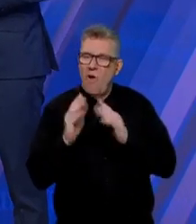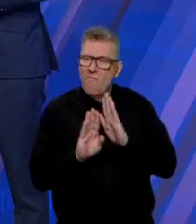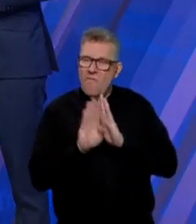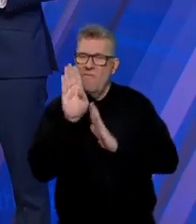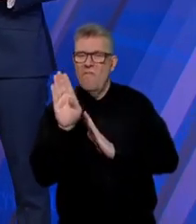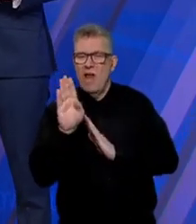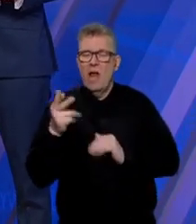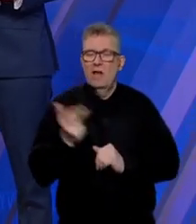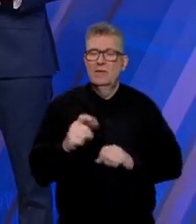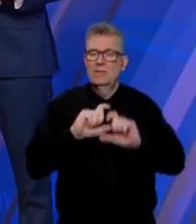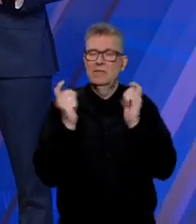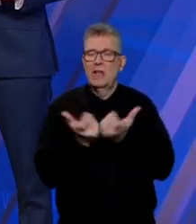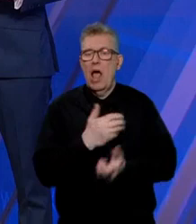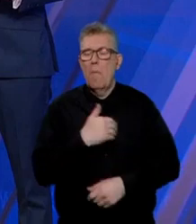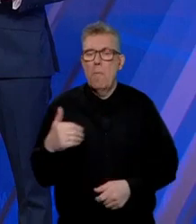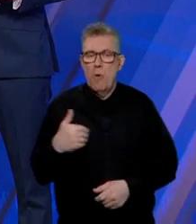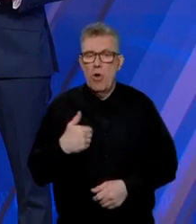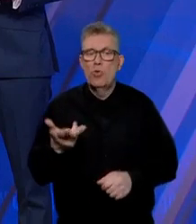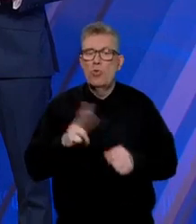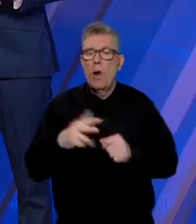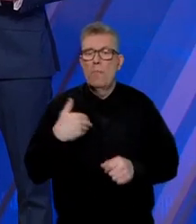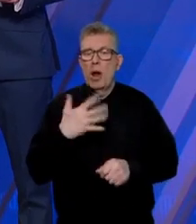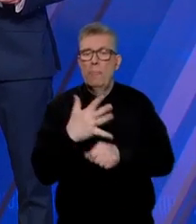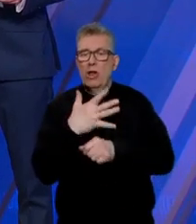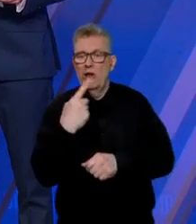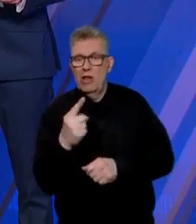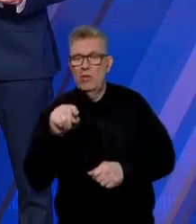wyższa od frekwencji ogólnopolskiej, która wyniosła 51,5%.